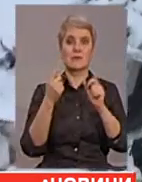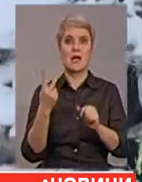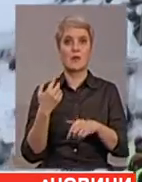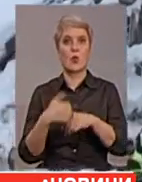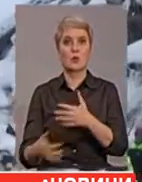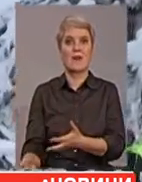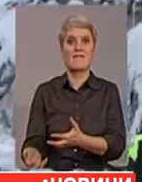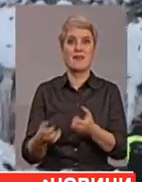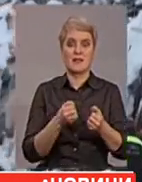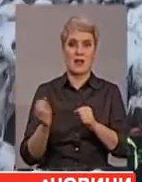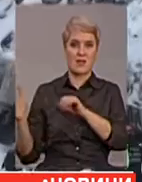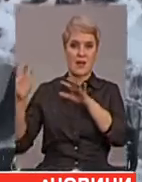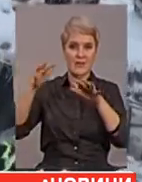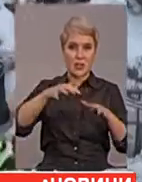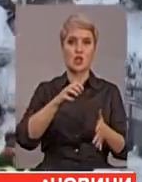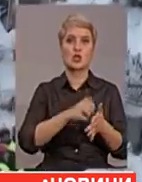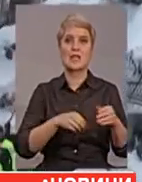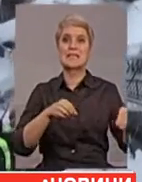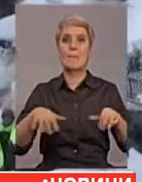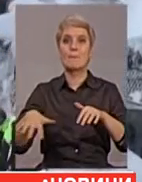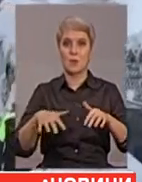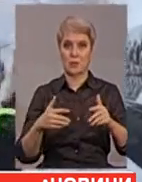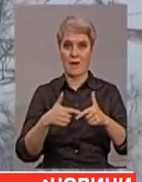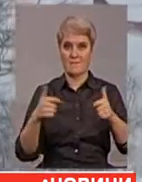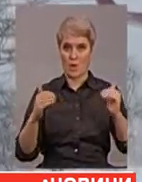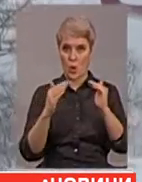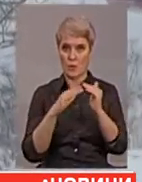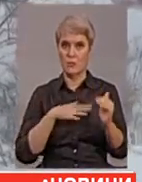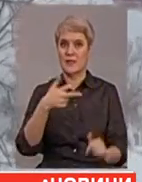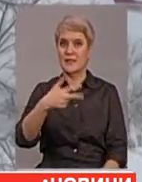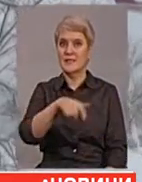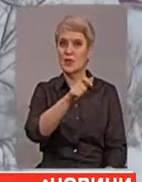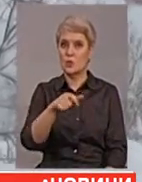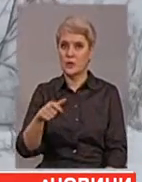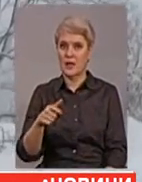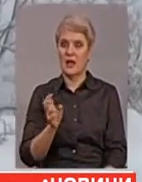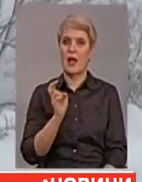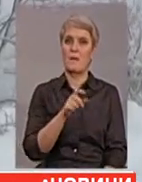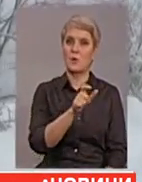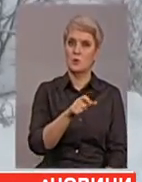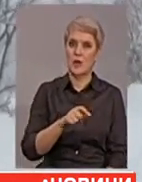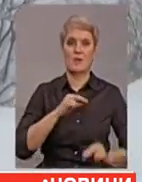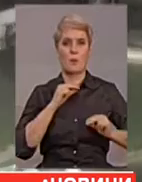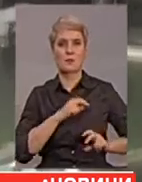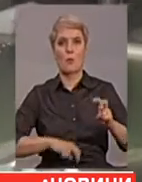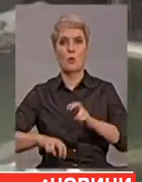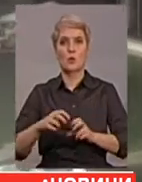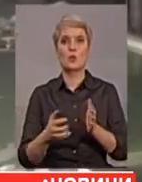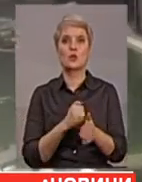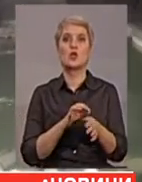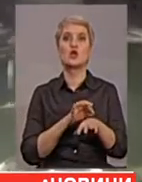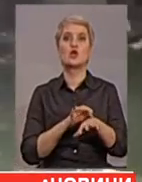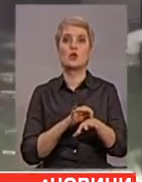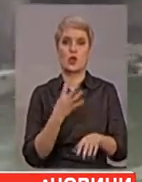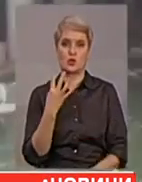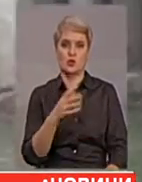поверхню. Лавина зійшла через землетрус. У готелі було щонайменше 30 людей, постояльців і працівників. Пошуковці знайшли тіла 4